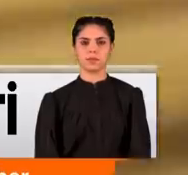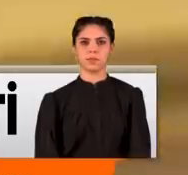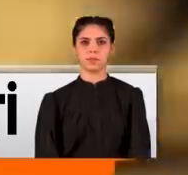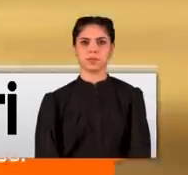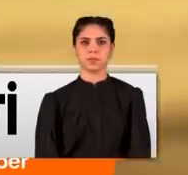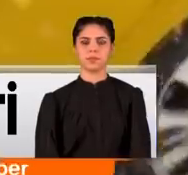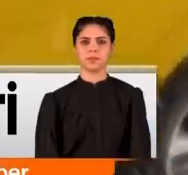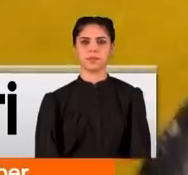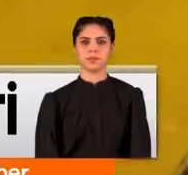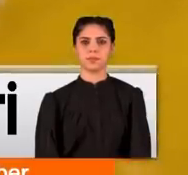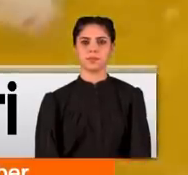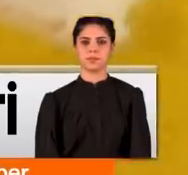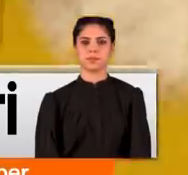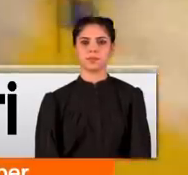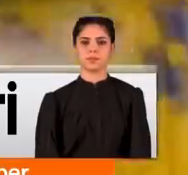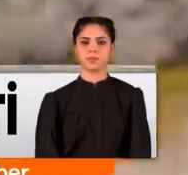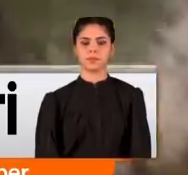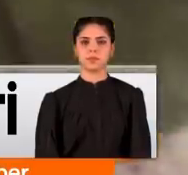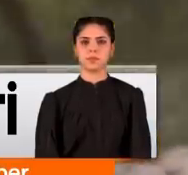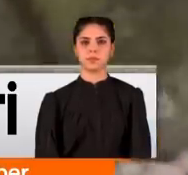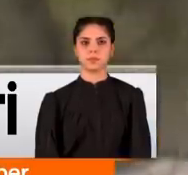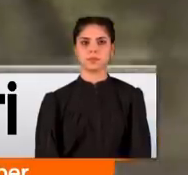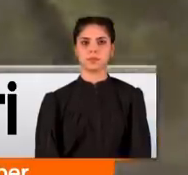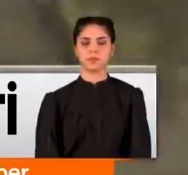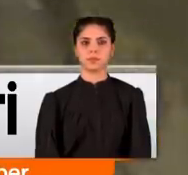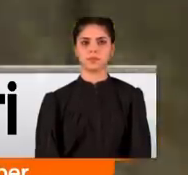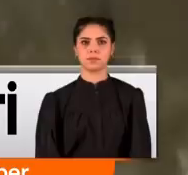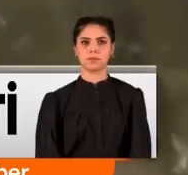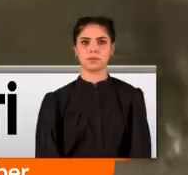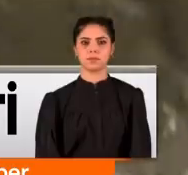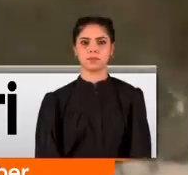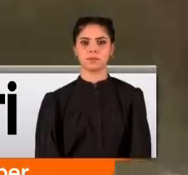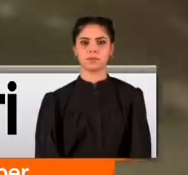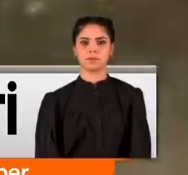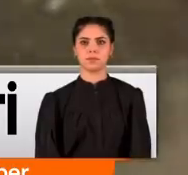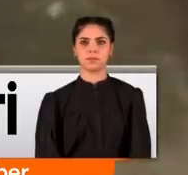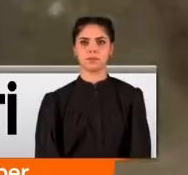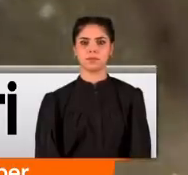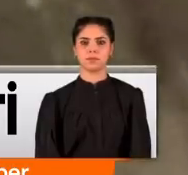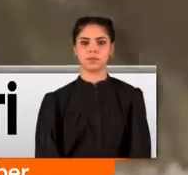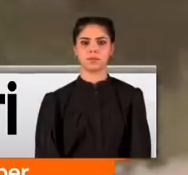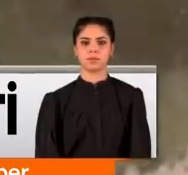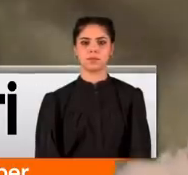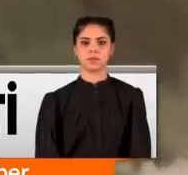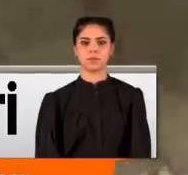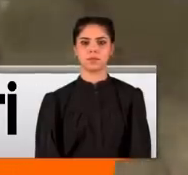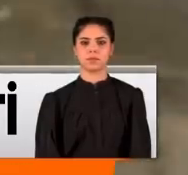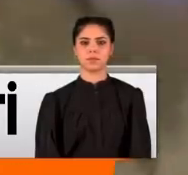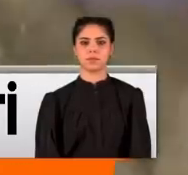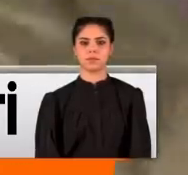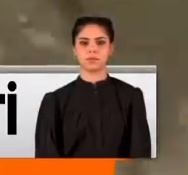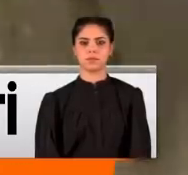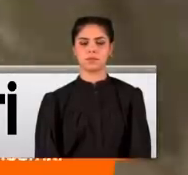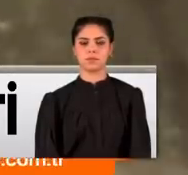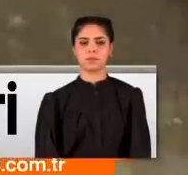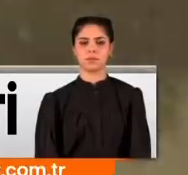küremeye çalışıyorlar. Abi kar yağışı çok yoğun bastırdı. Ne diyorsun? İmamoğlu'na göster bunları. İmamoğlu'na bak, İstanbul'un halini görüyorsun.